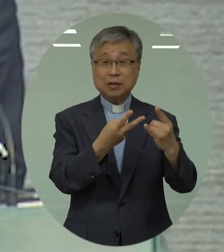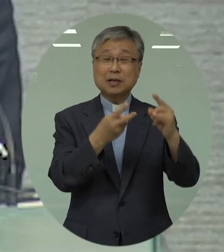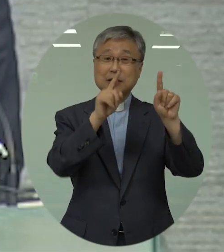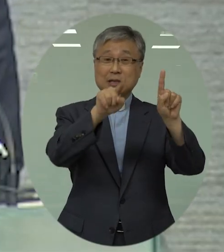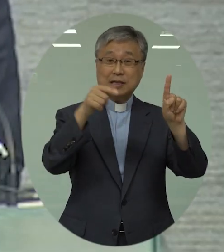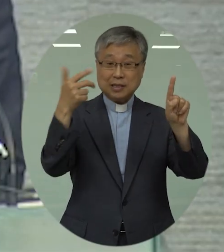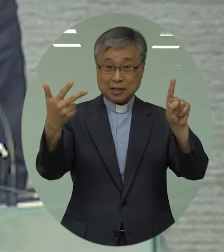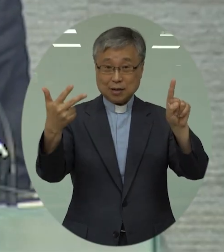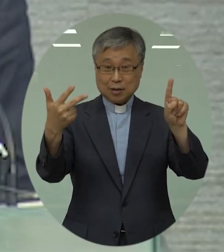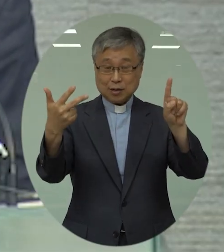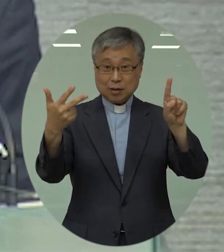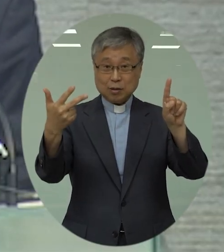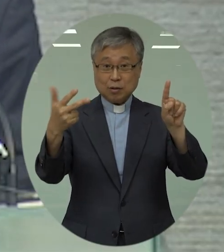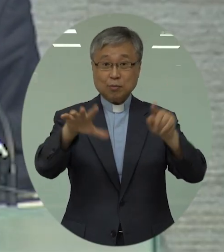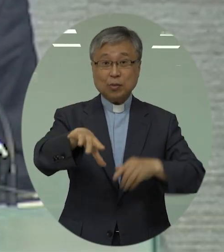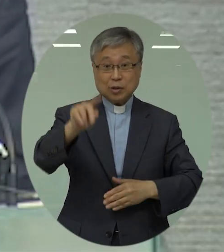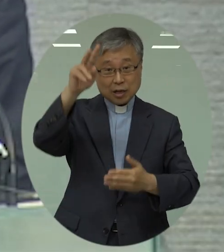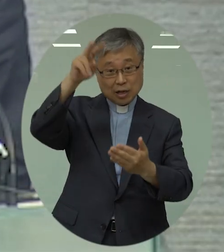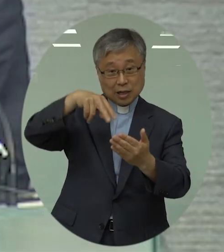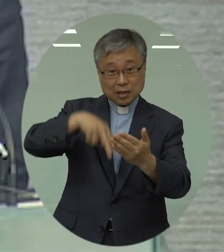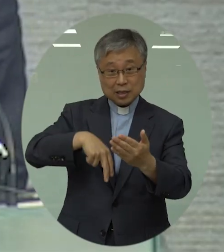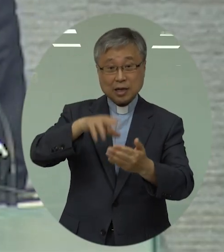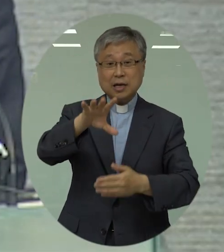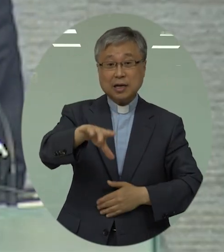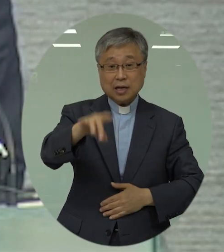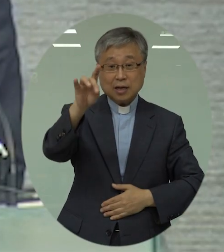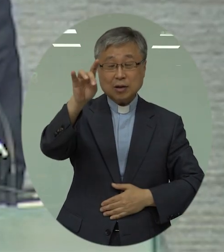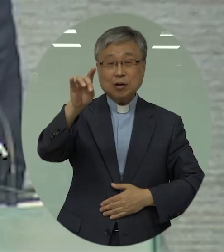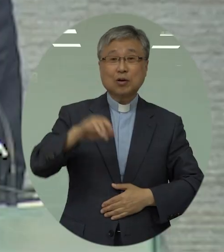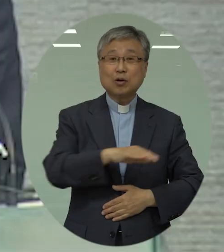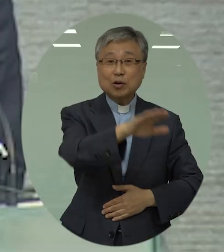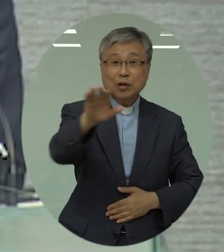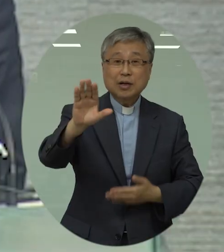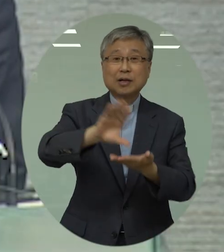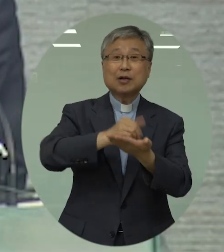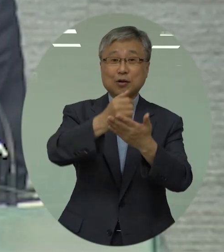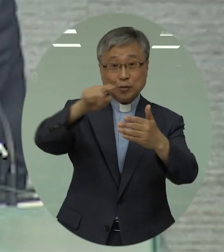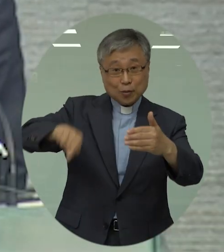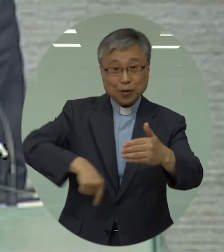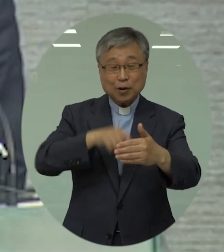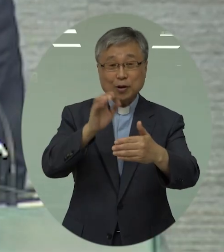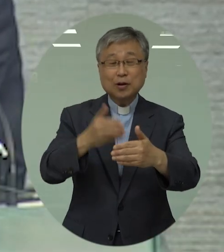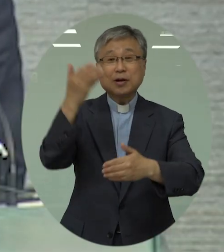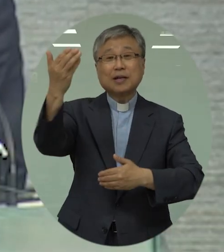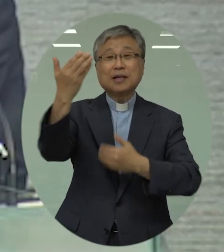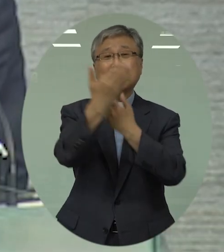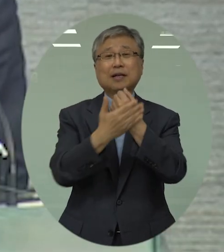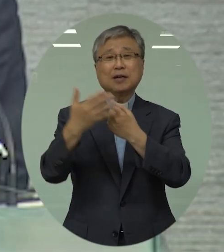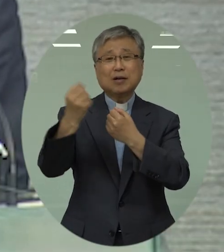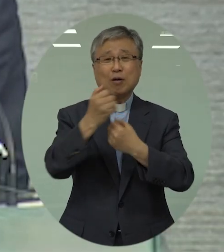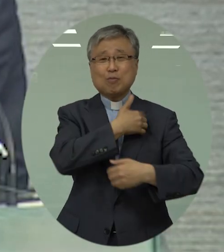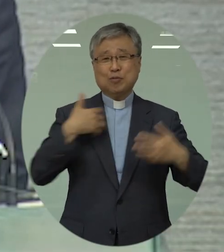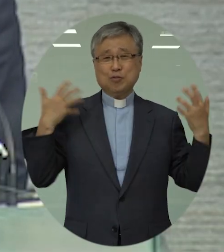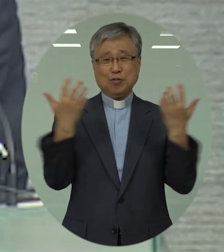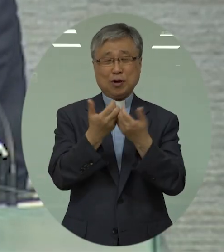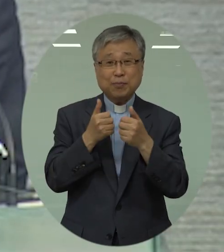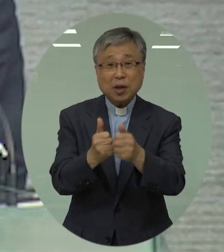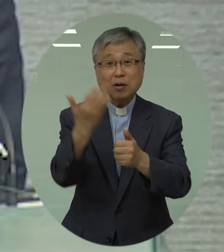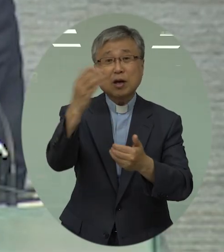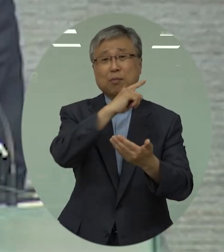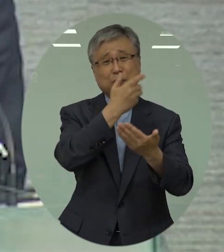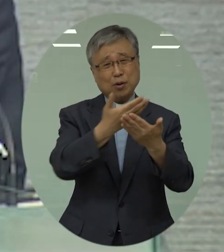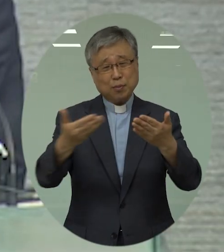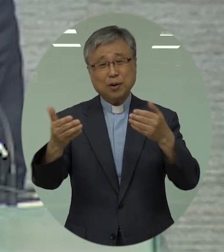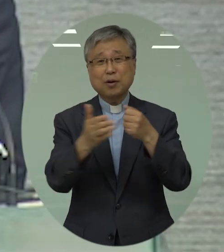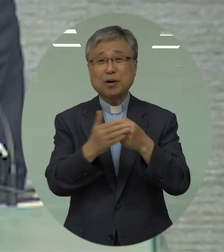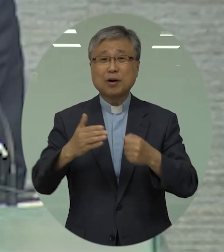말이에요. 에베소 1장 7절을 일단 먼저 읽겠습니다. 시작. 우리는 그리스도 안에서 그의 은혜의 풍성함을 따라 그의 피로